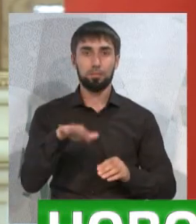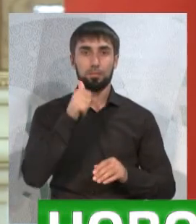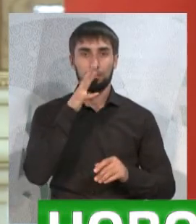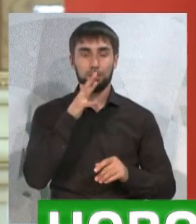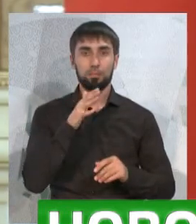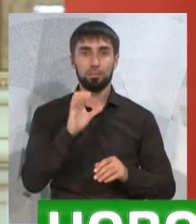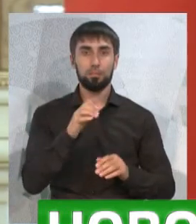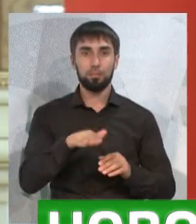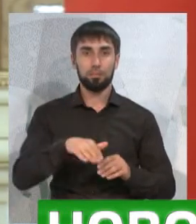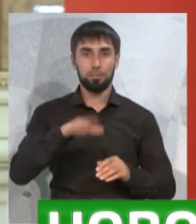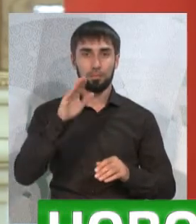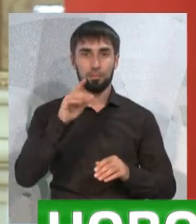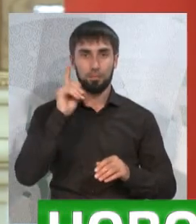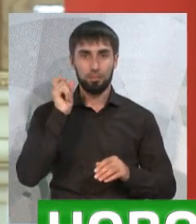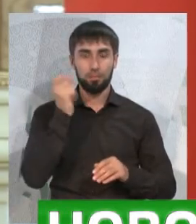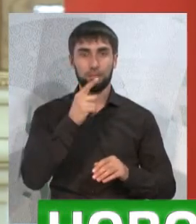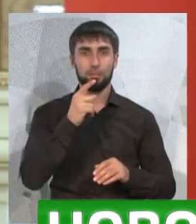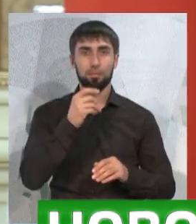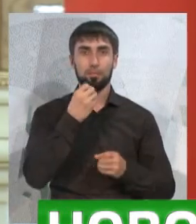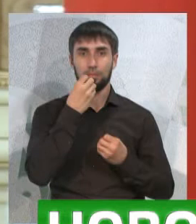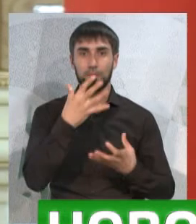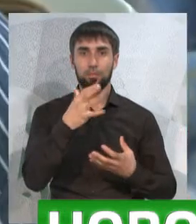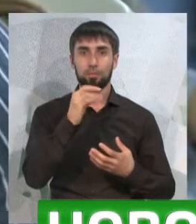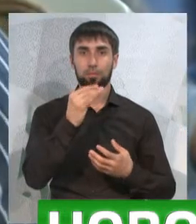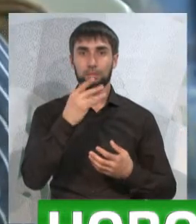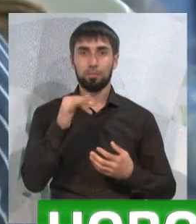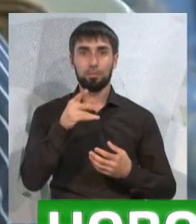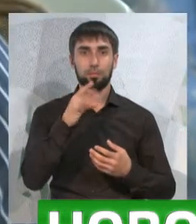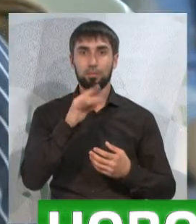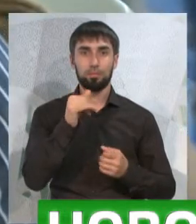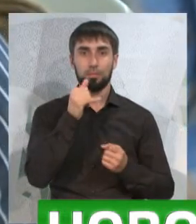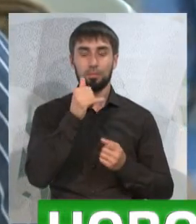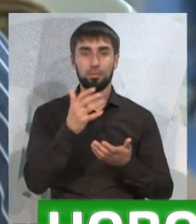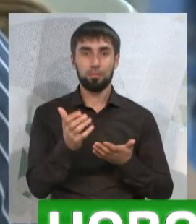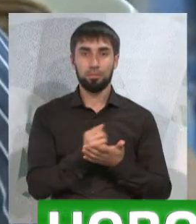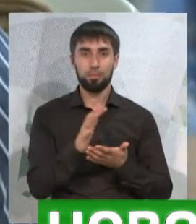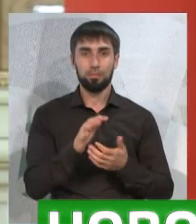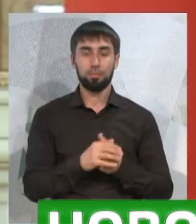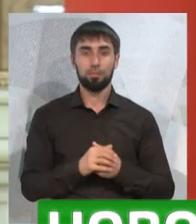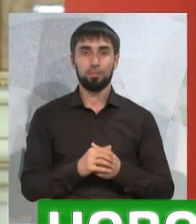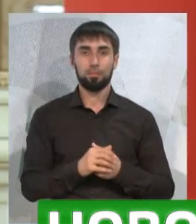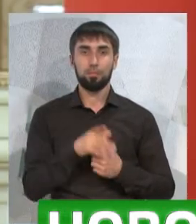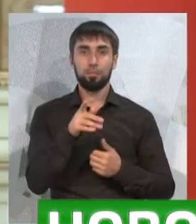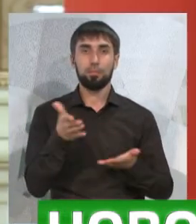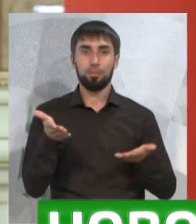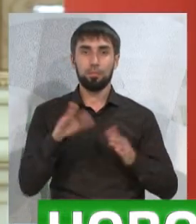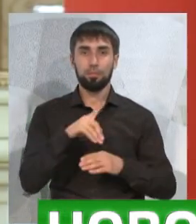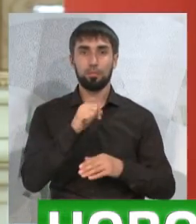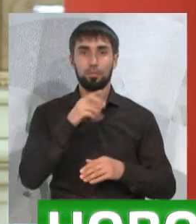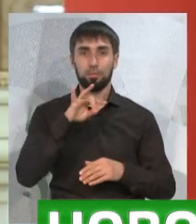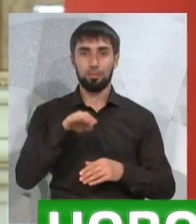с детства, знаете, хорошие оценки, они не могли. Они просто-напросто оставались за